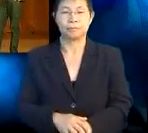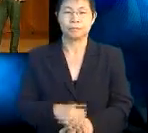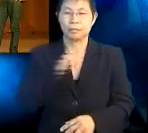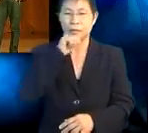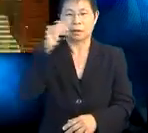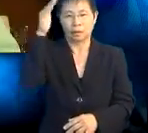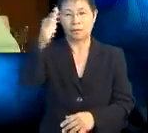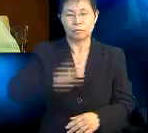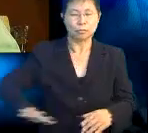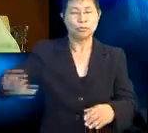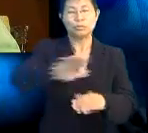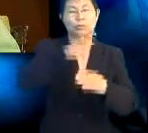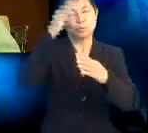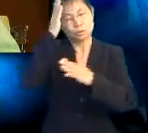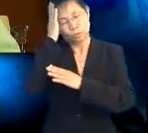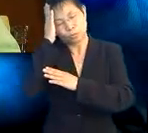Takkanlah mereka semua tidur sekali.